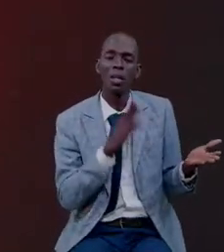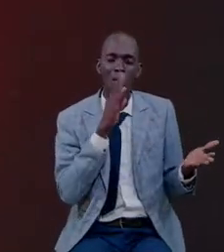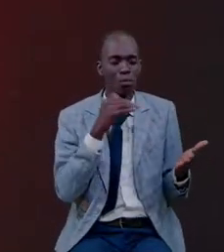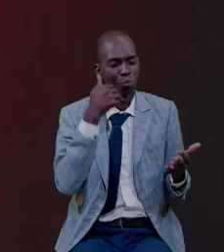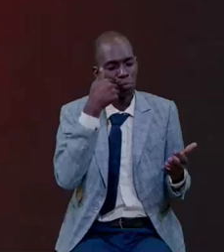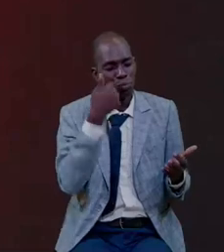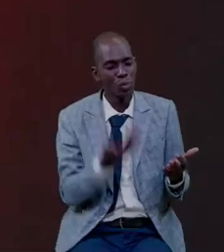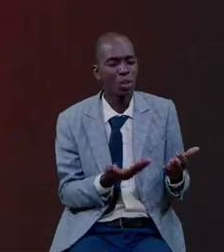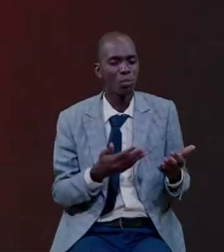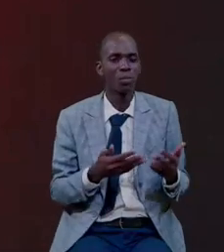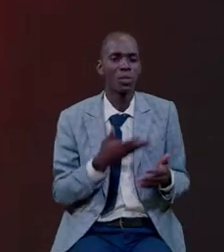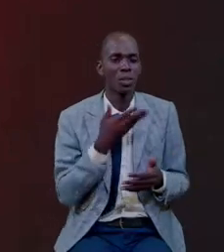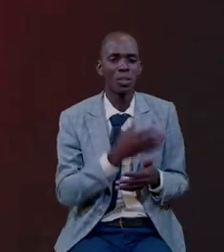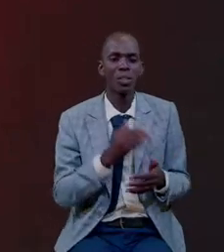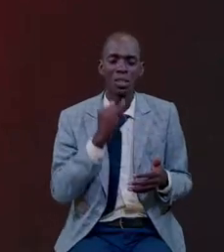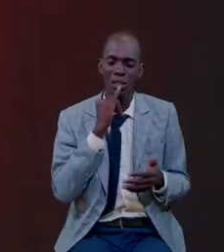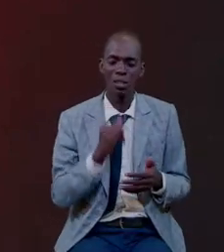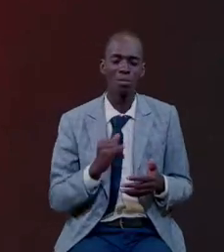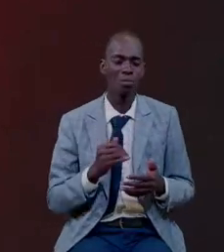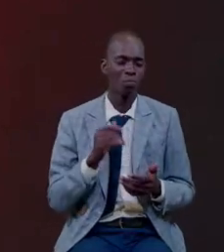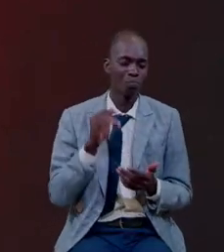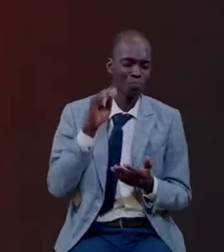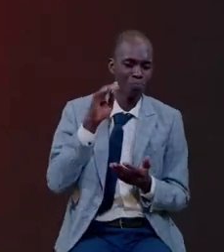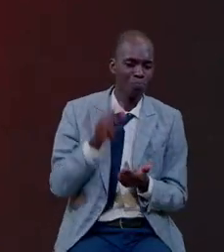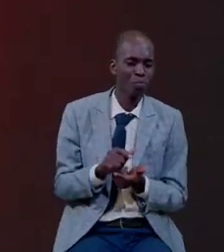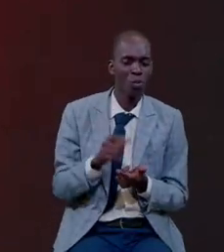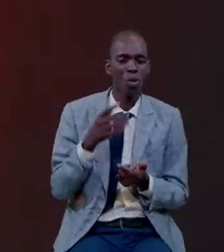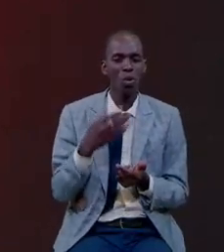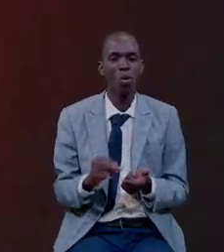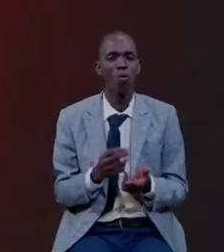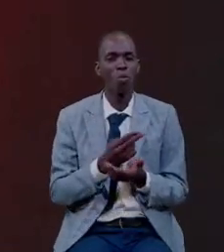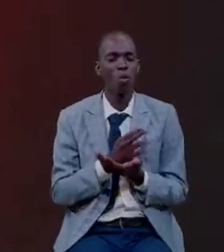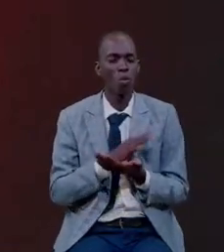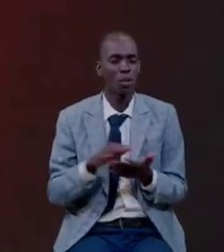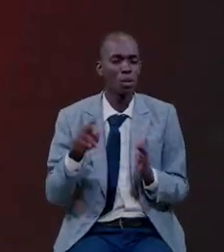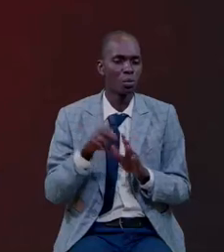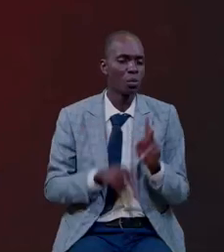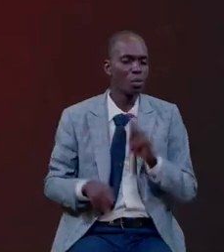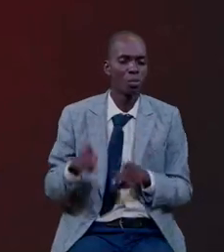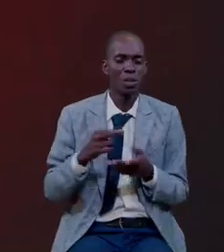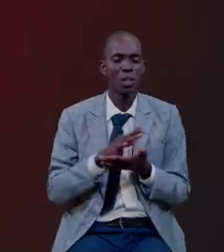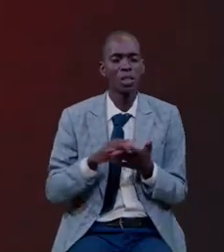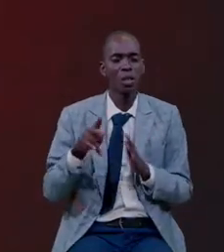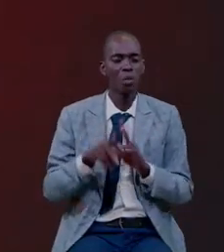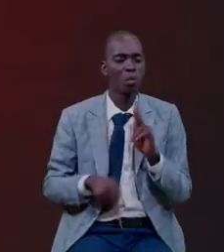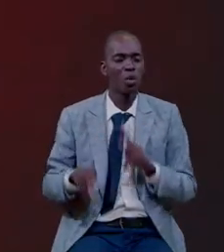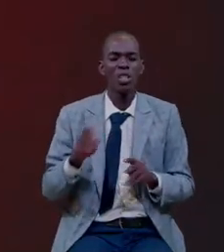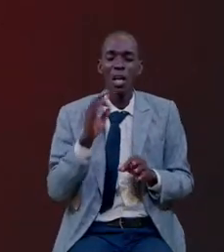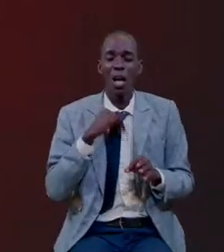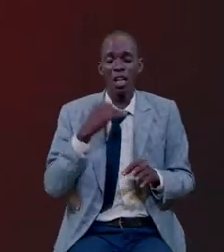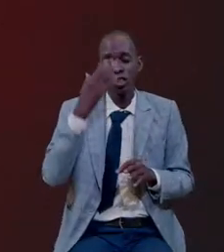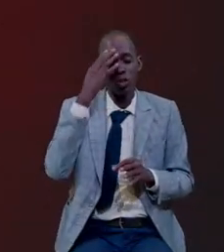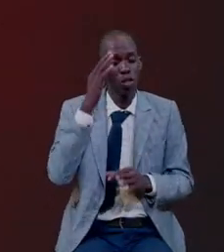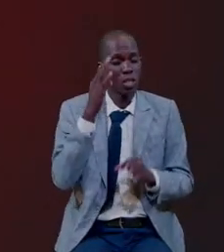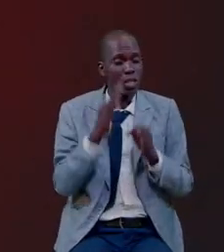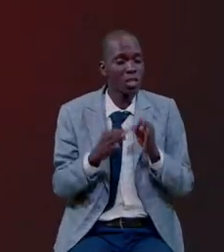Il y a l'outrage, il y a le dénigrement des saints, des justes. Je sais que la